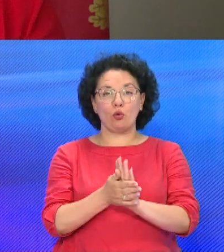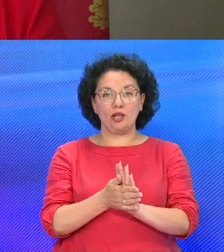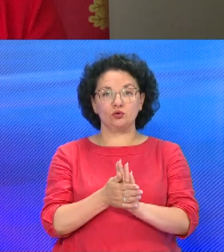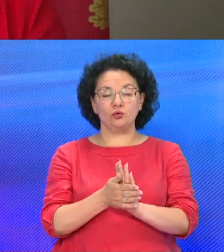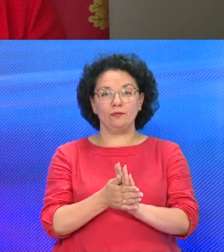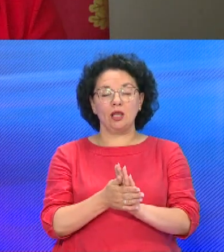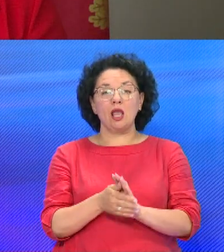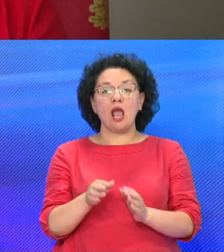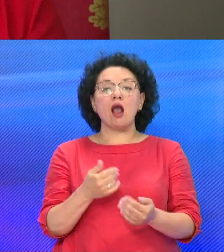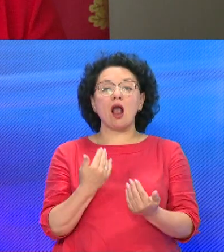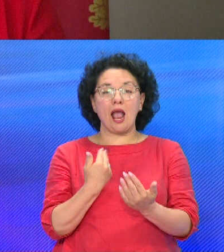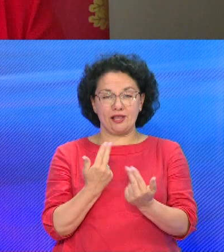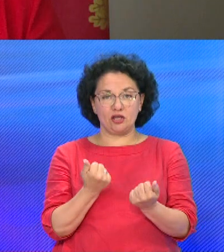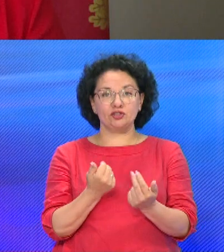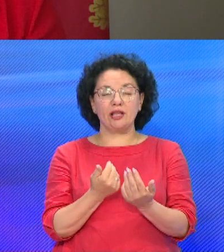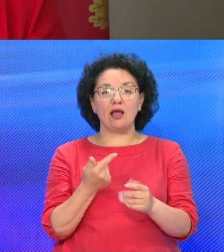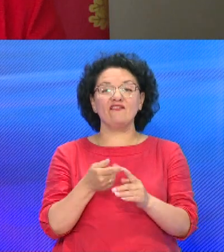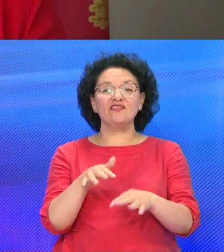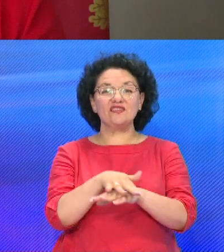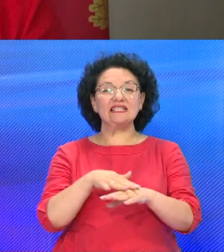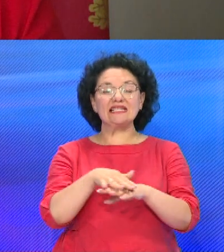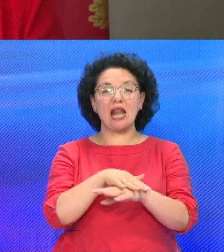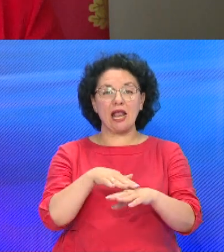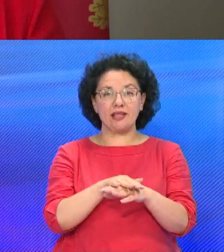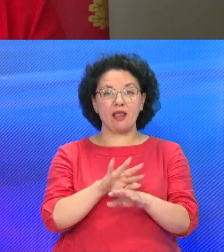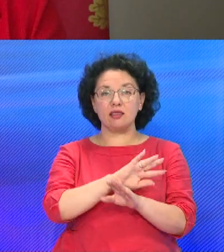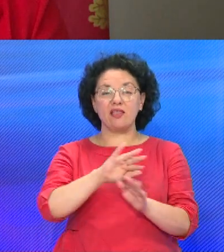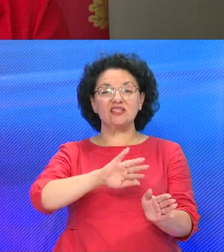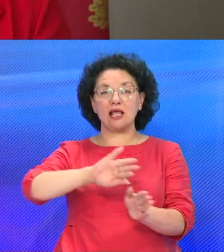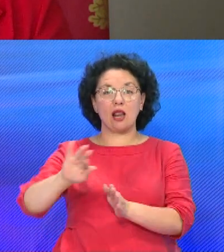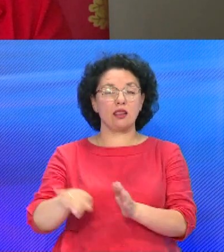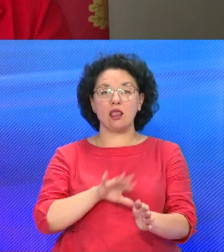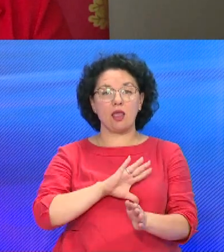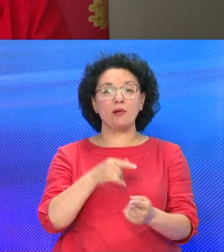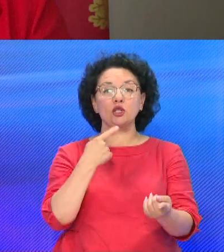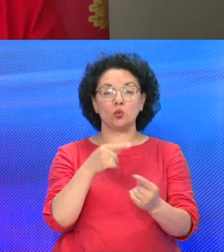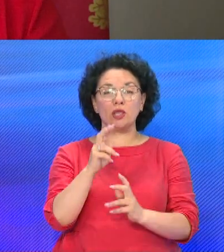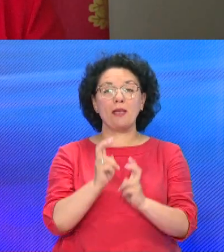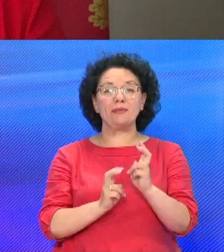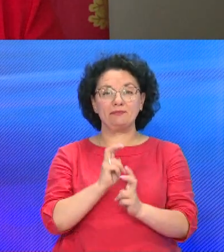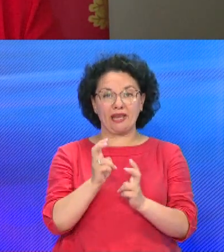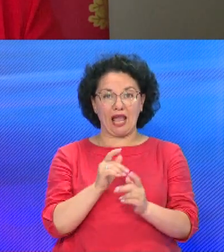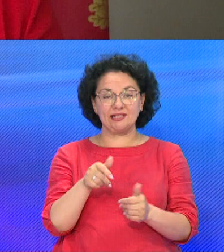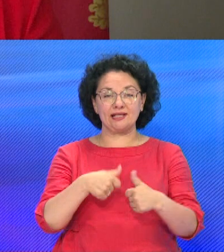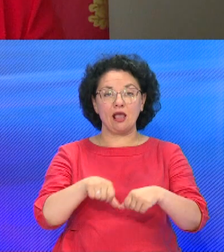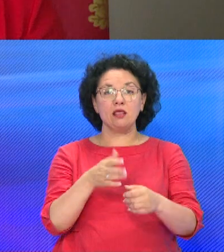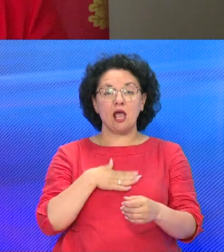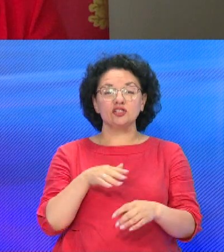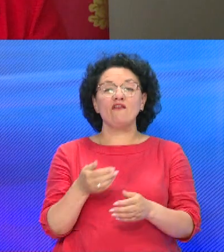ситуации. Конечно, в стороне не остались другие наши предприятия города. На первоначальном этапе, когда была